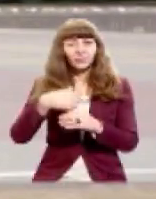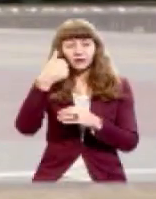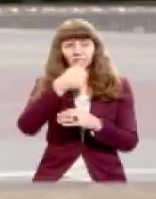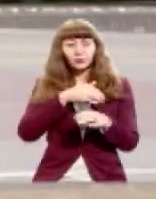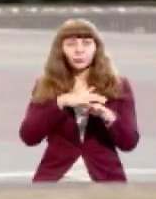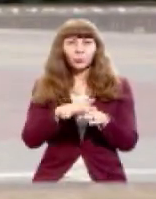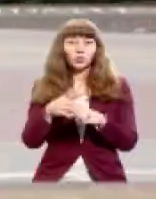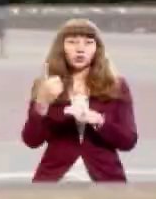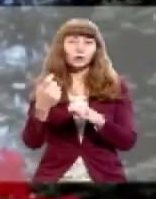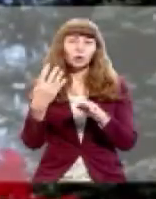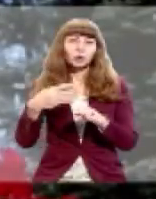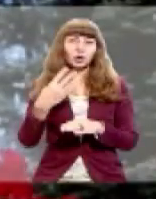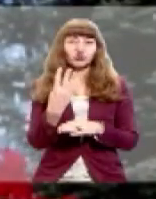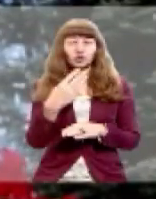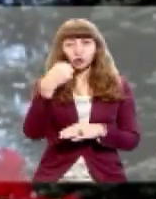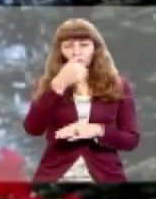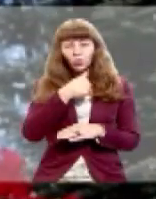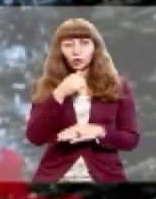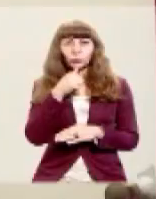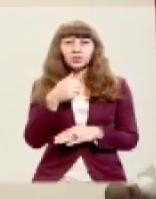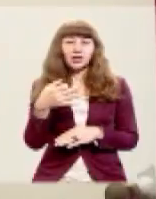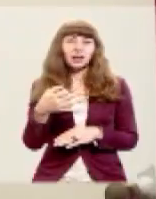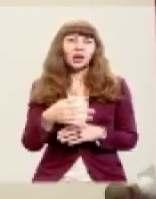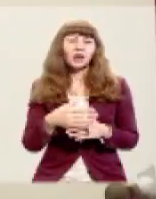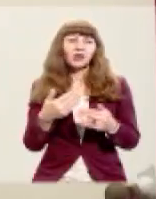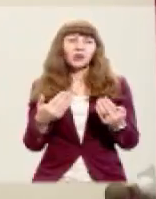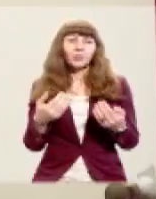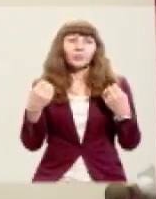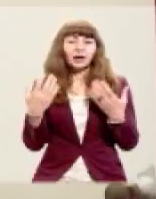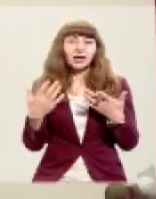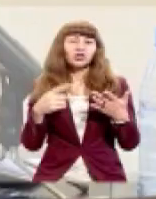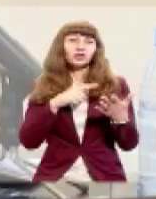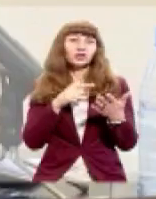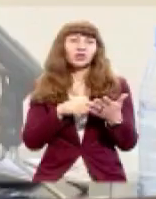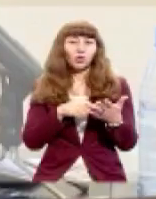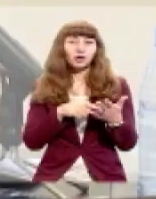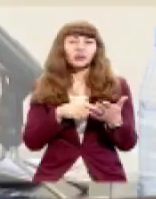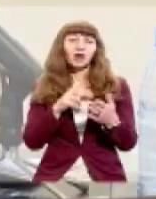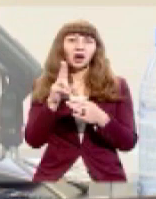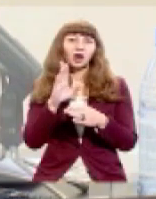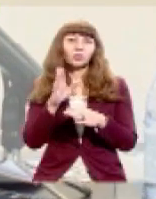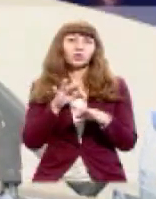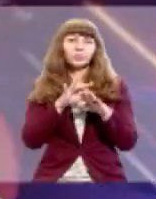Биыл Қостанайға 144 жыл. Қала күніне байланысты қандай іс-шаралар өткізіледі? Шаһар басшысына баяндалды.